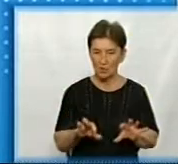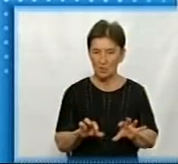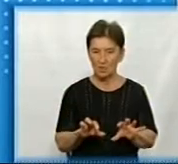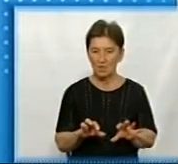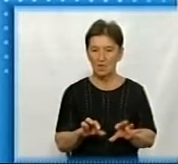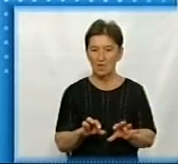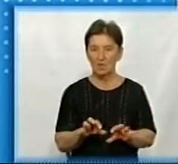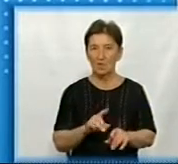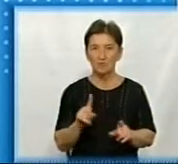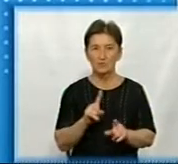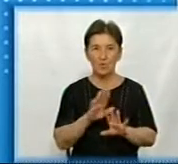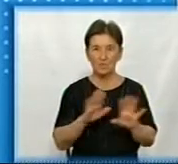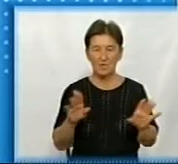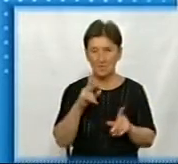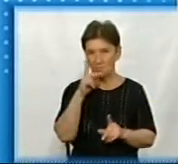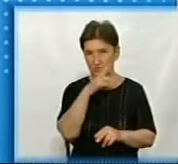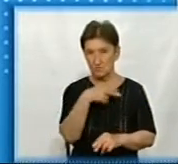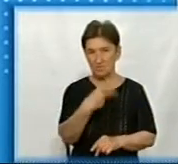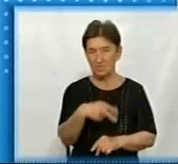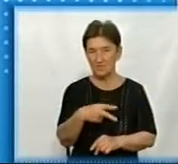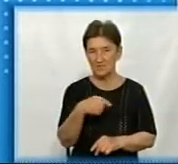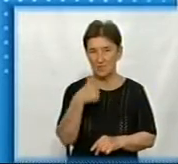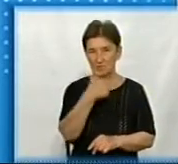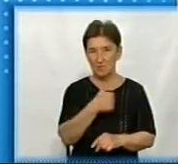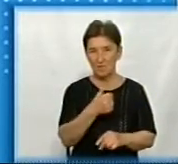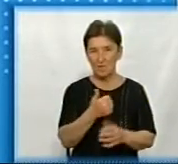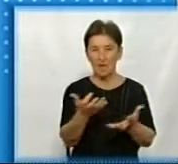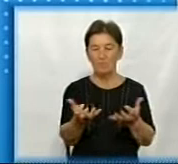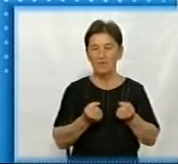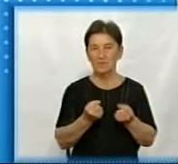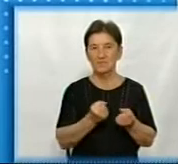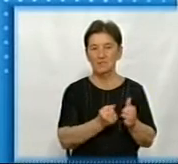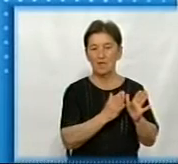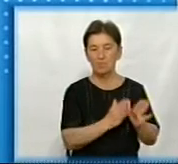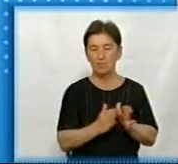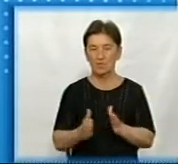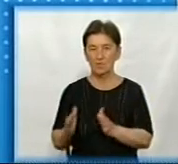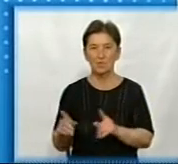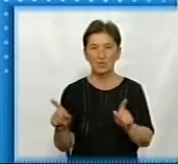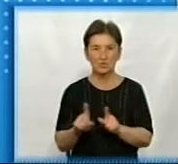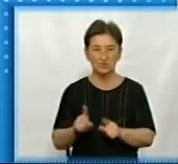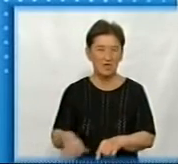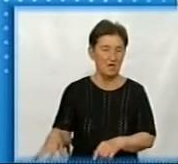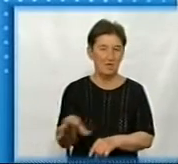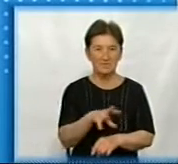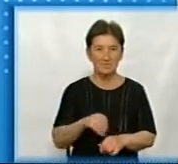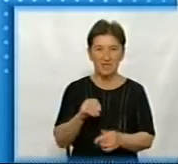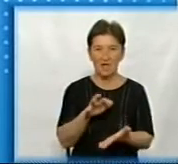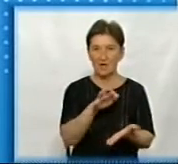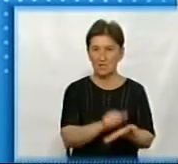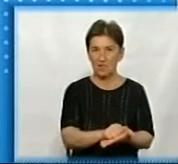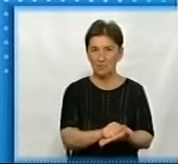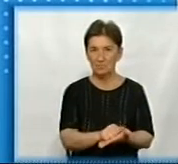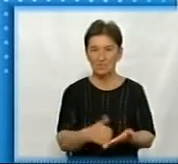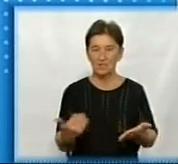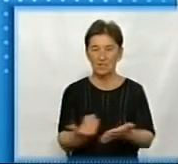липня, так, якщо не помиляється, також 2020 року прийнятий порядок, який регулює, що всі оренда, подовження, також